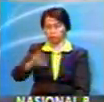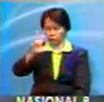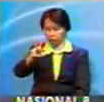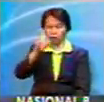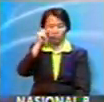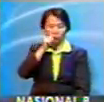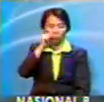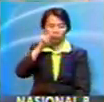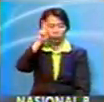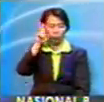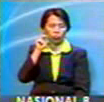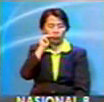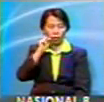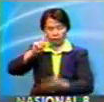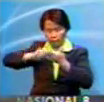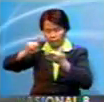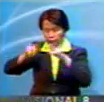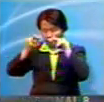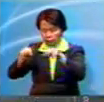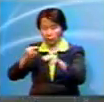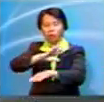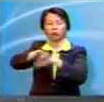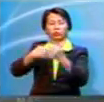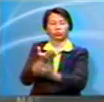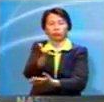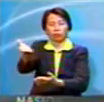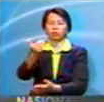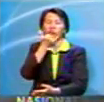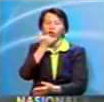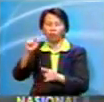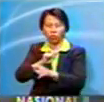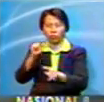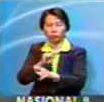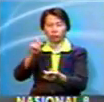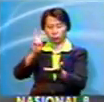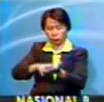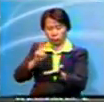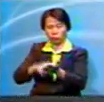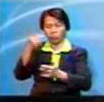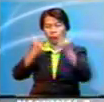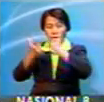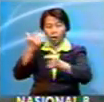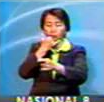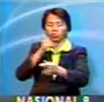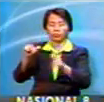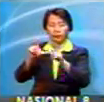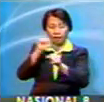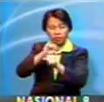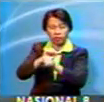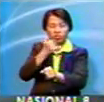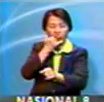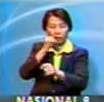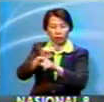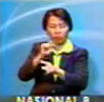lagi warga Vietnam. Pemeriksaan mendapati kesemua mereka menyalahgunakan pas lawatan sosial, permit kerja dan